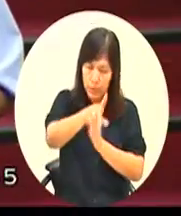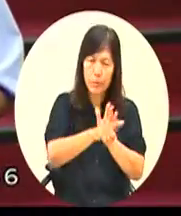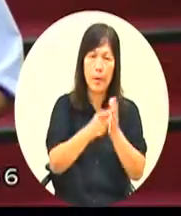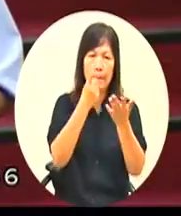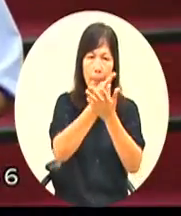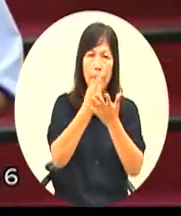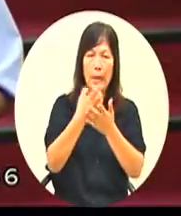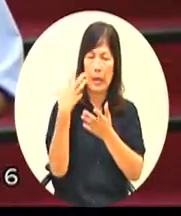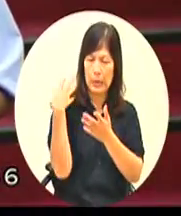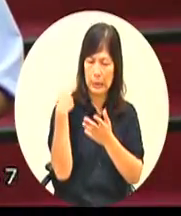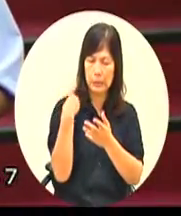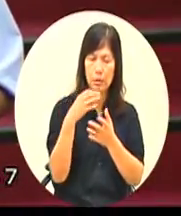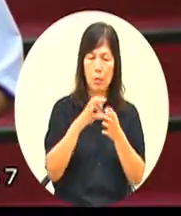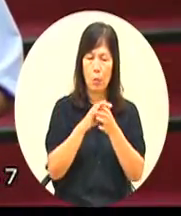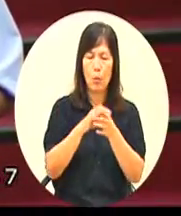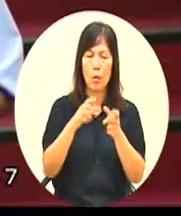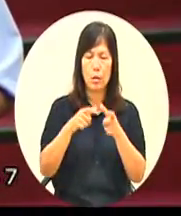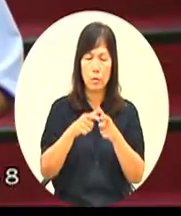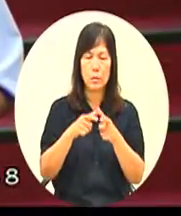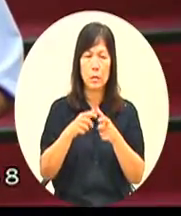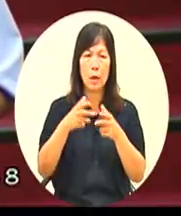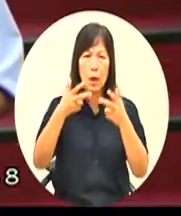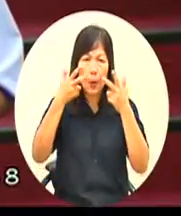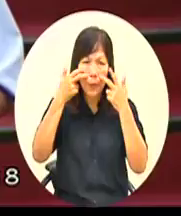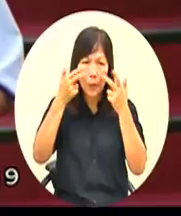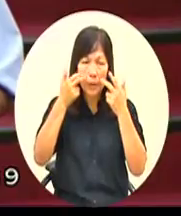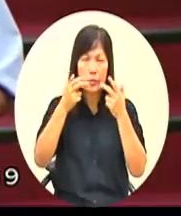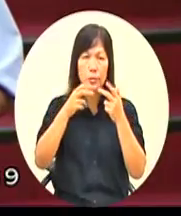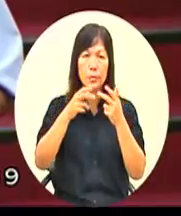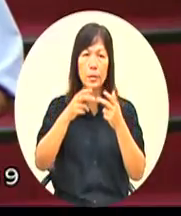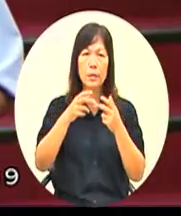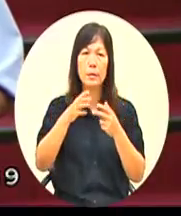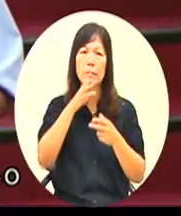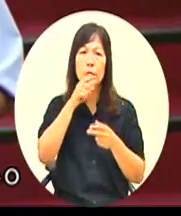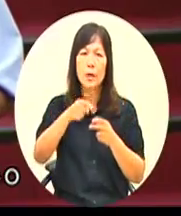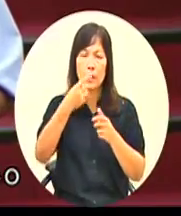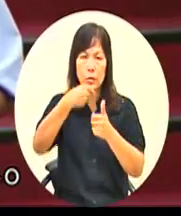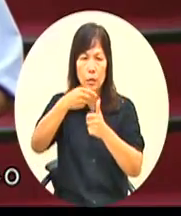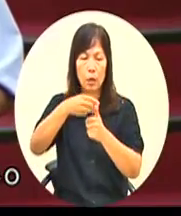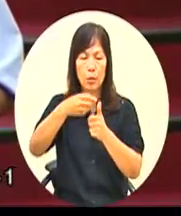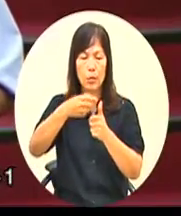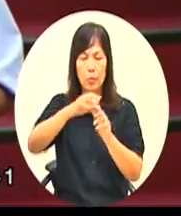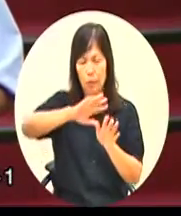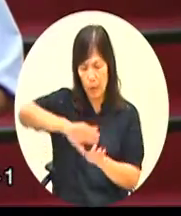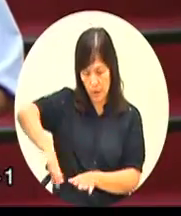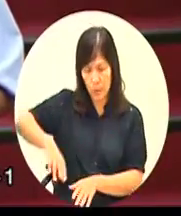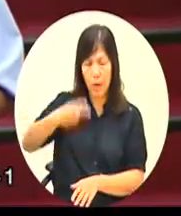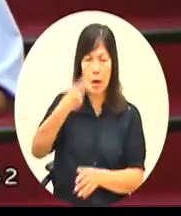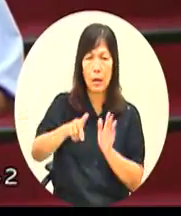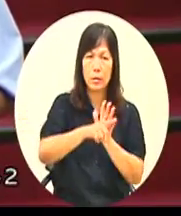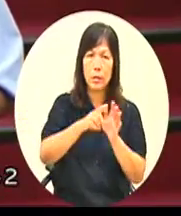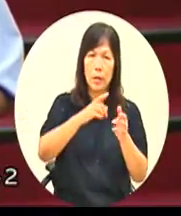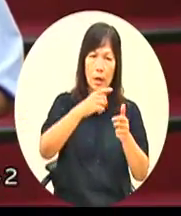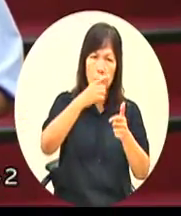然要关心我们原住民的教育之外，教育